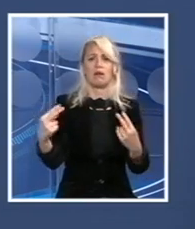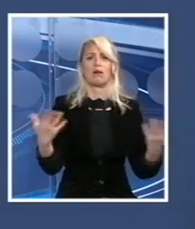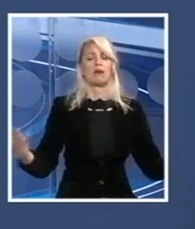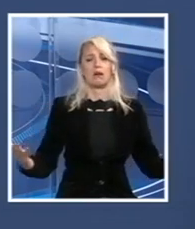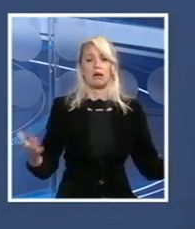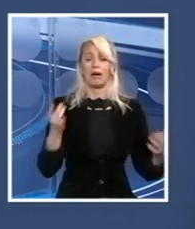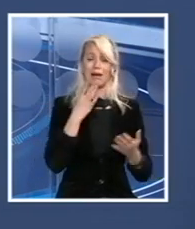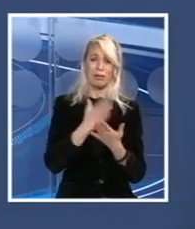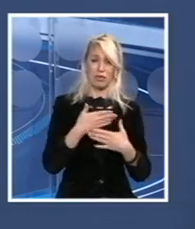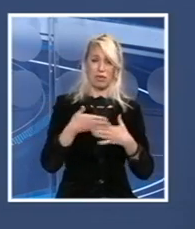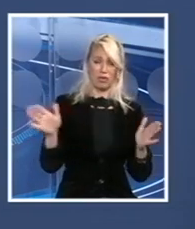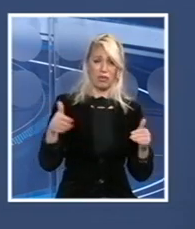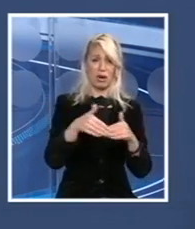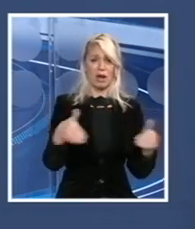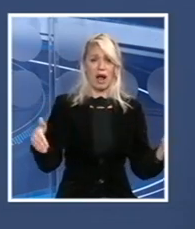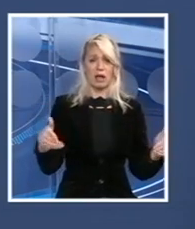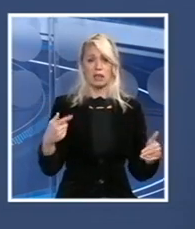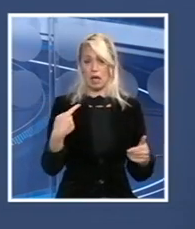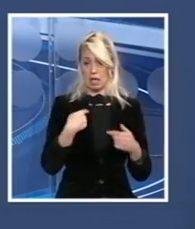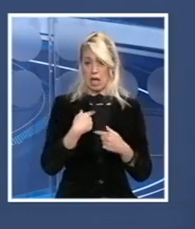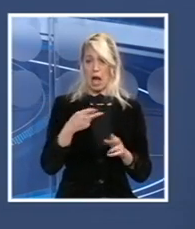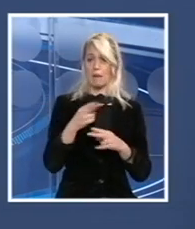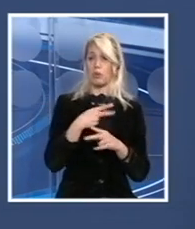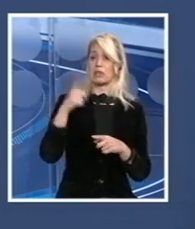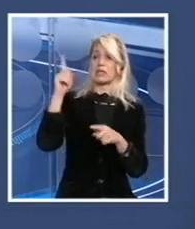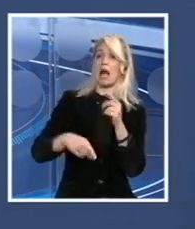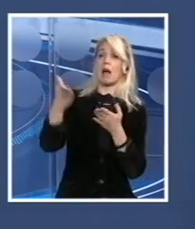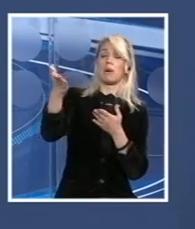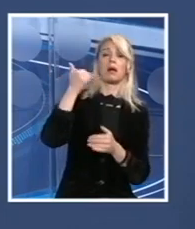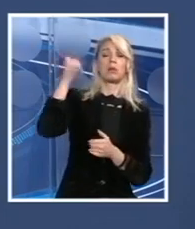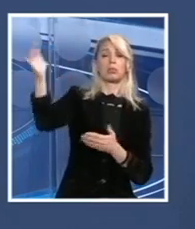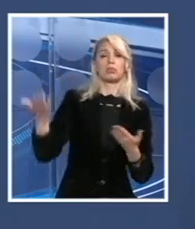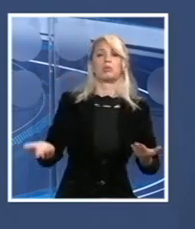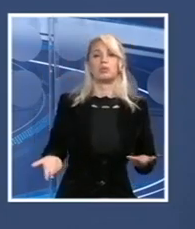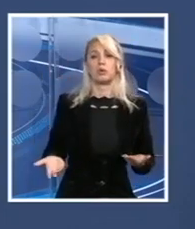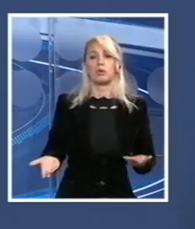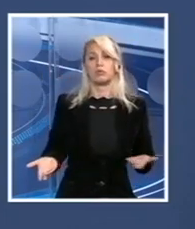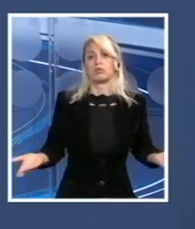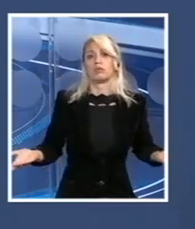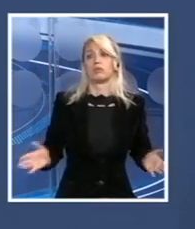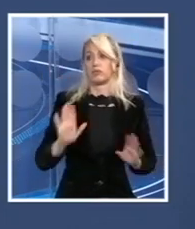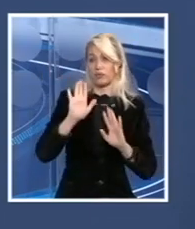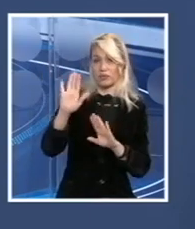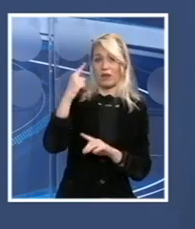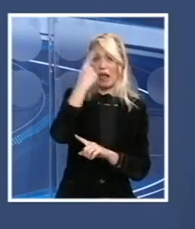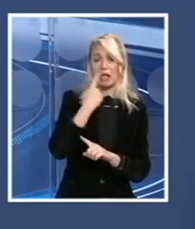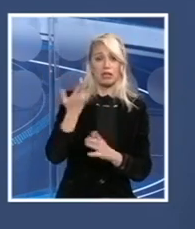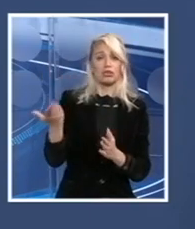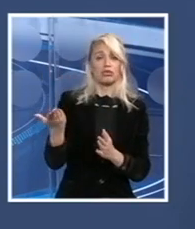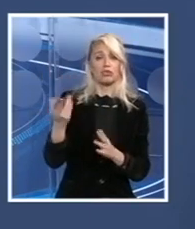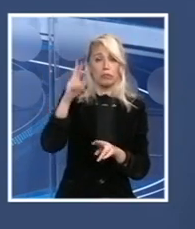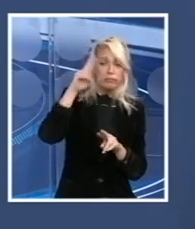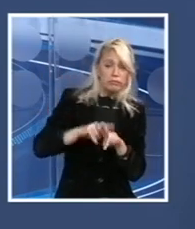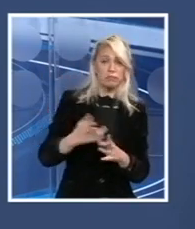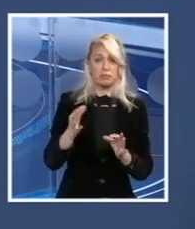se otvore granice, niko nikome ne može zabraniti negde da putuje ili ode. Stvari vaše individualne